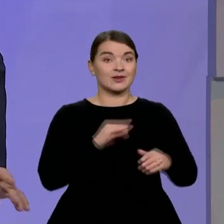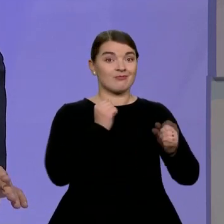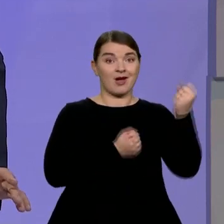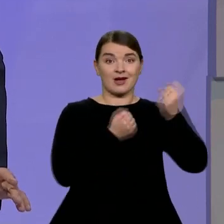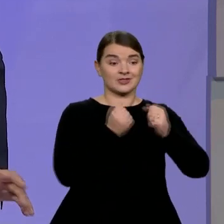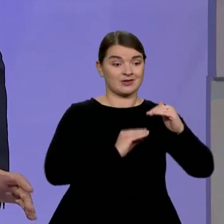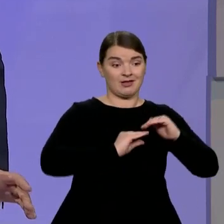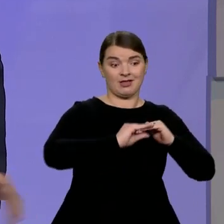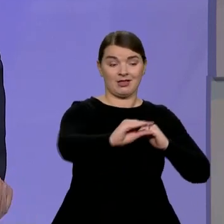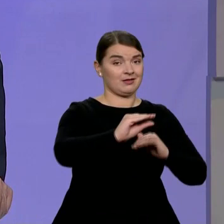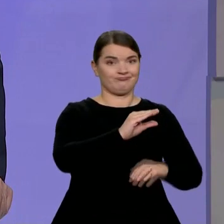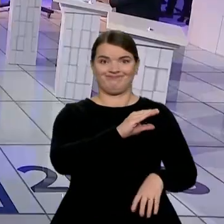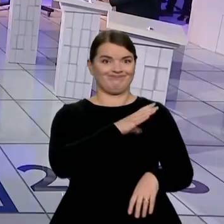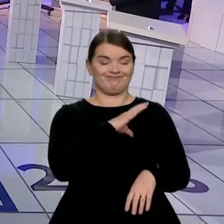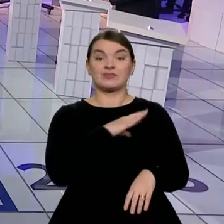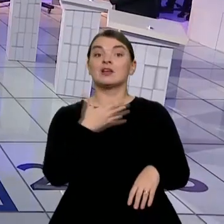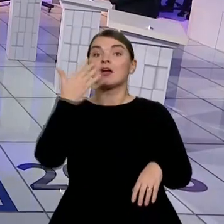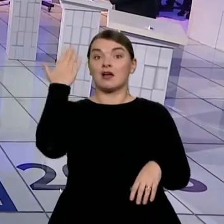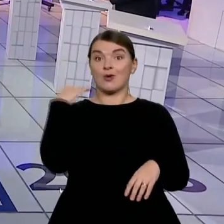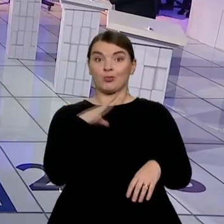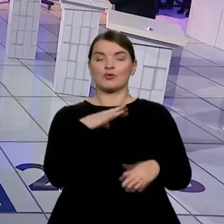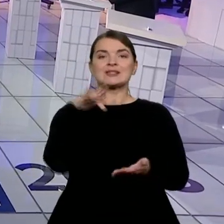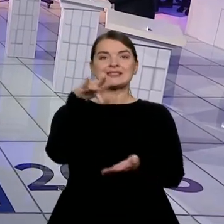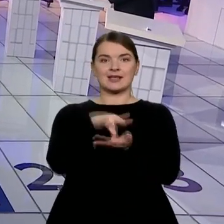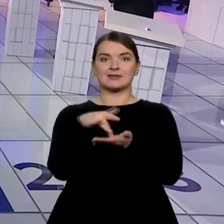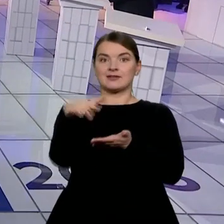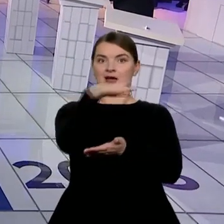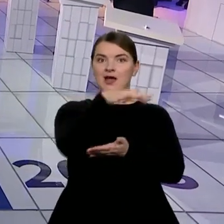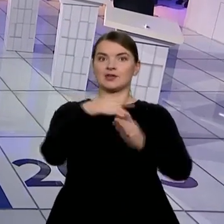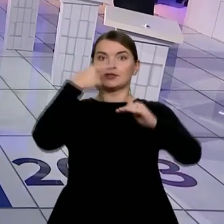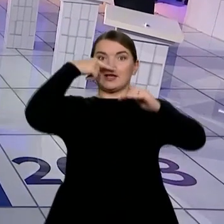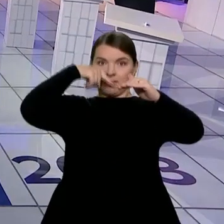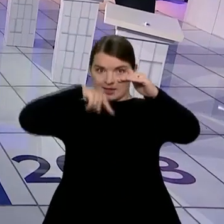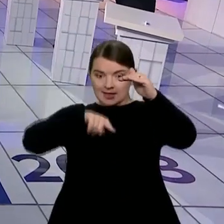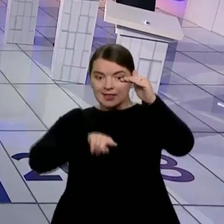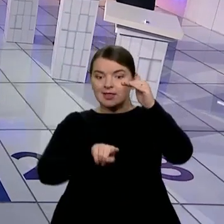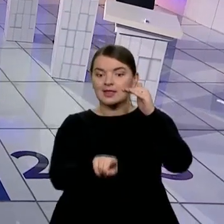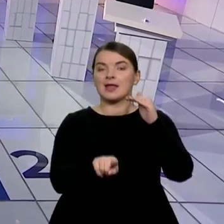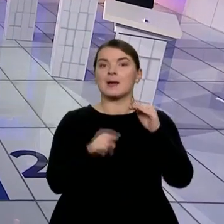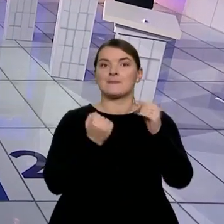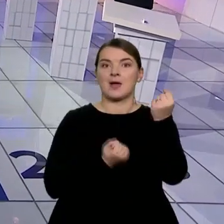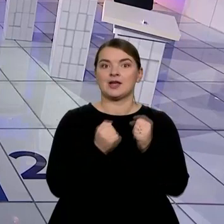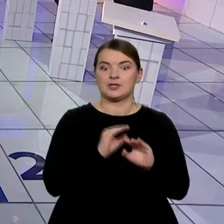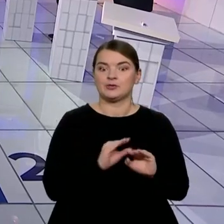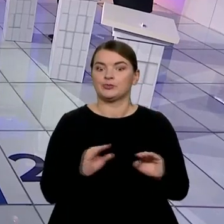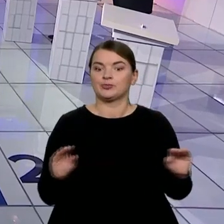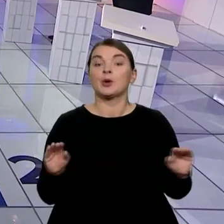galimybė, kada buvo daroma centrinė miesto aikštė, po ją padaryti didžiulį parkingą, bet, nežinau, dėl